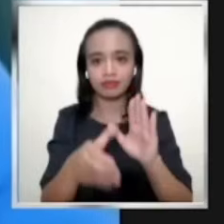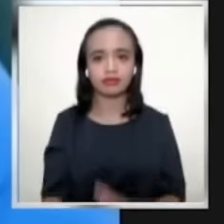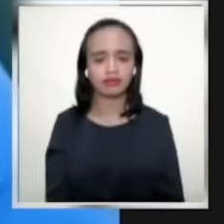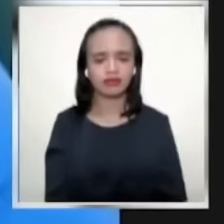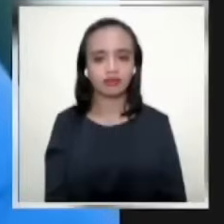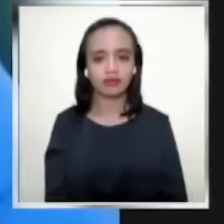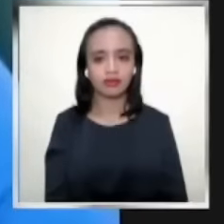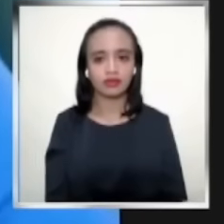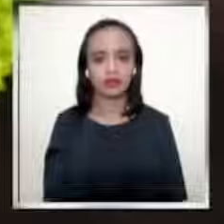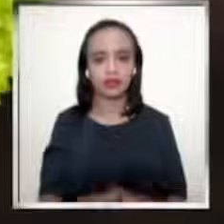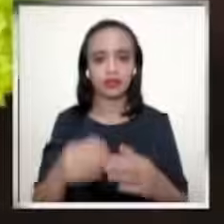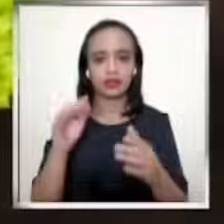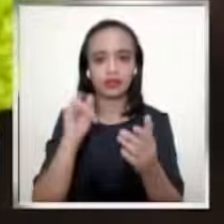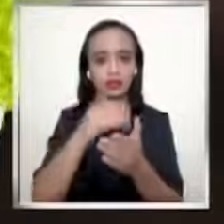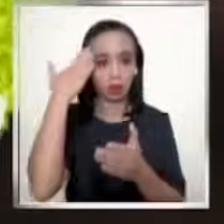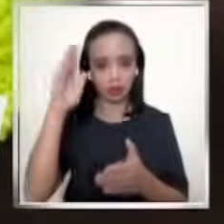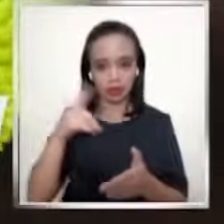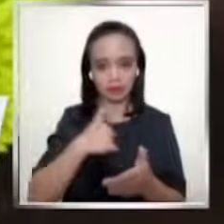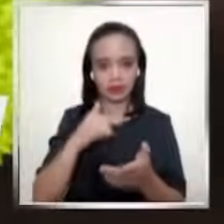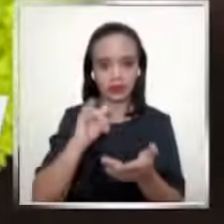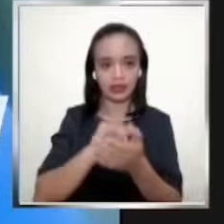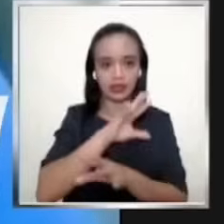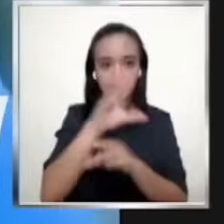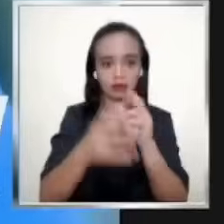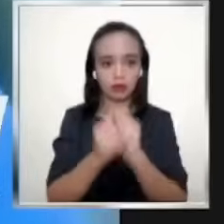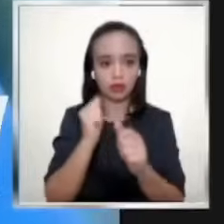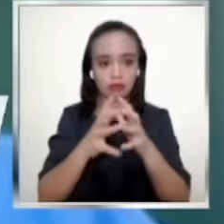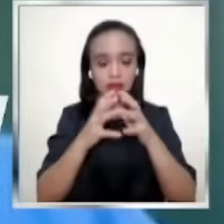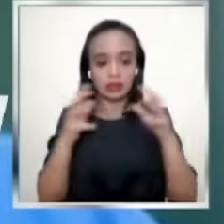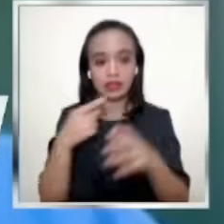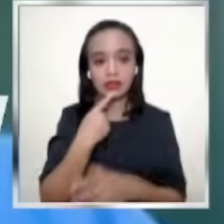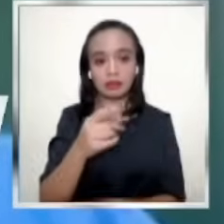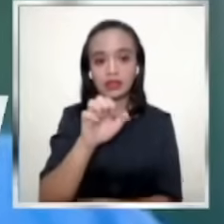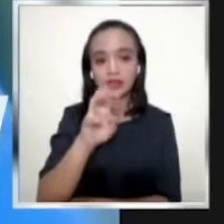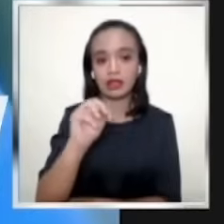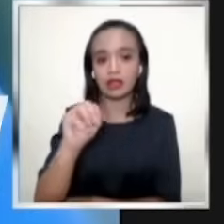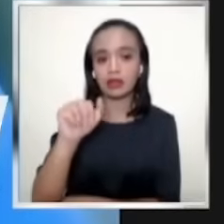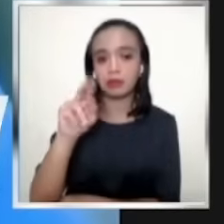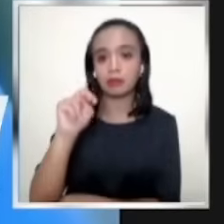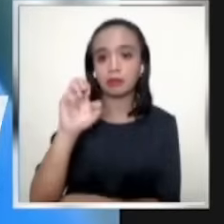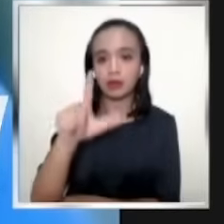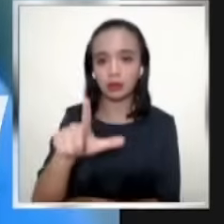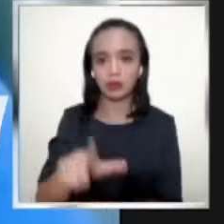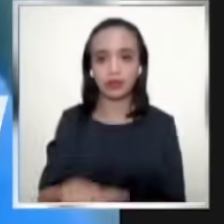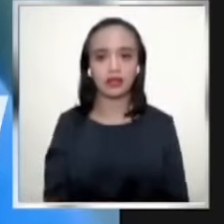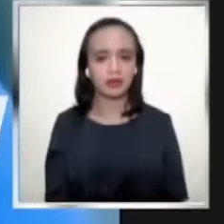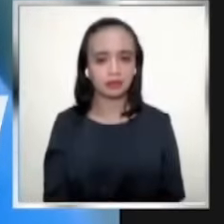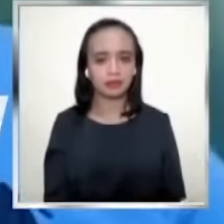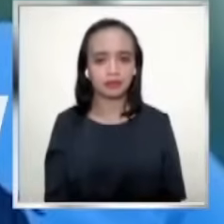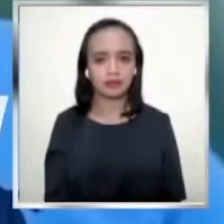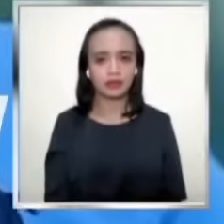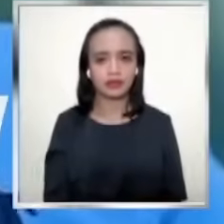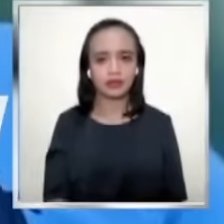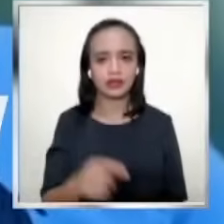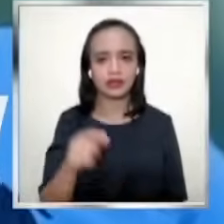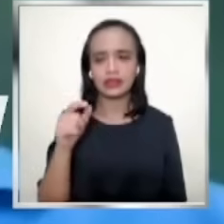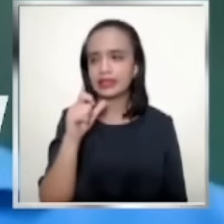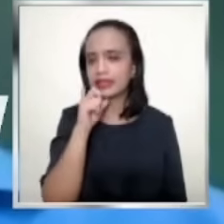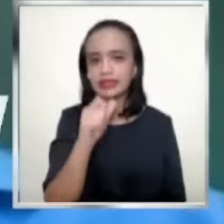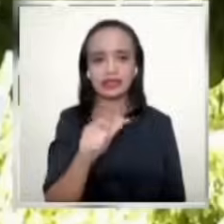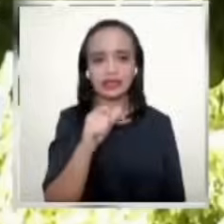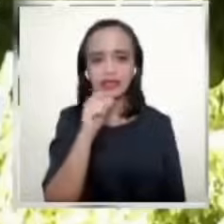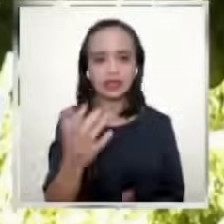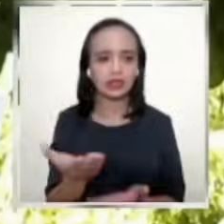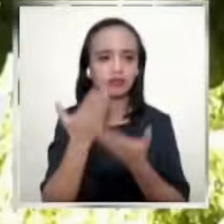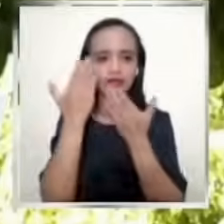pala yung isa daw sa biggest. Pero ayon kay Emmanuel, mga ganyan na jackpot, hindi siya recommended. Magiging reject doon sa